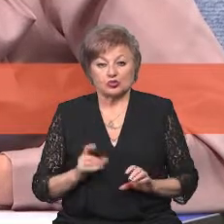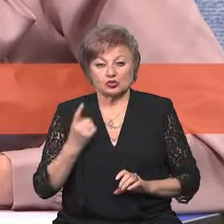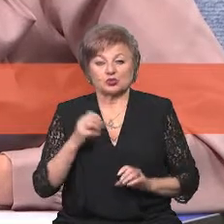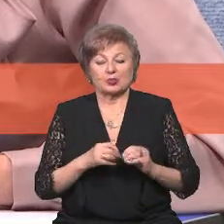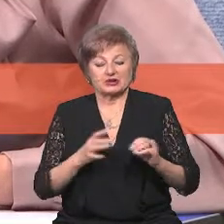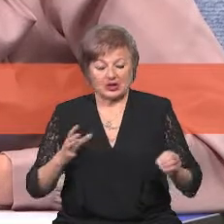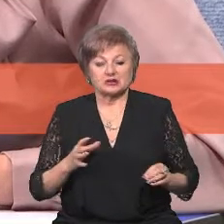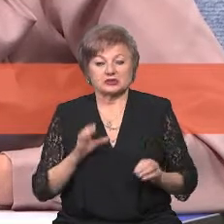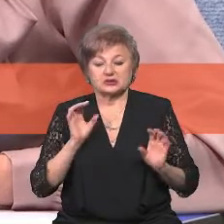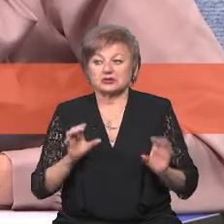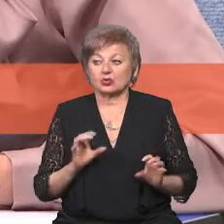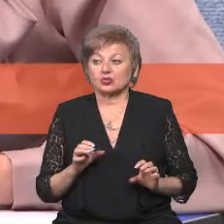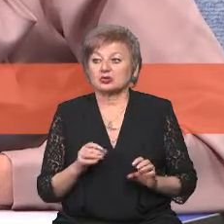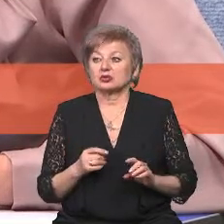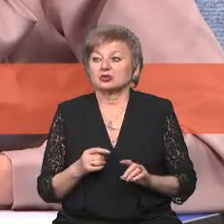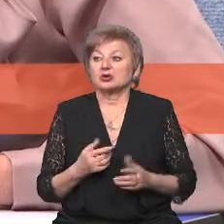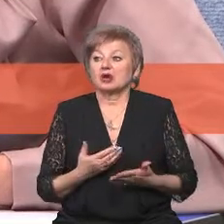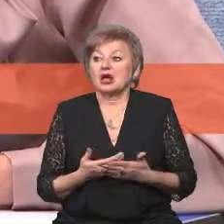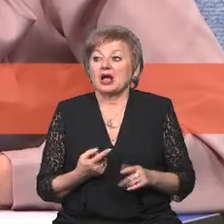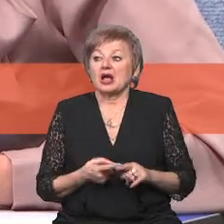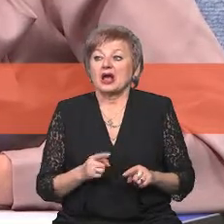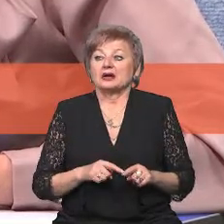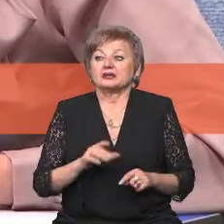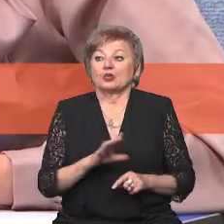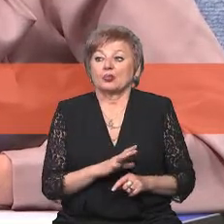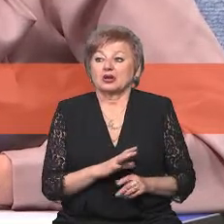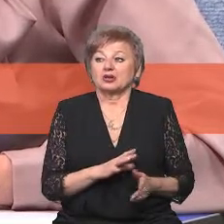до організованих закладів, це ми всі знаємо. Це було